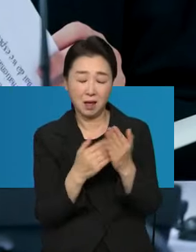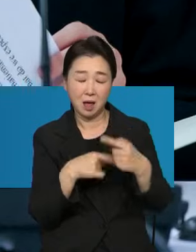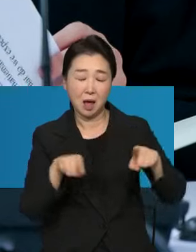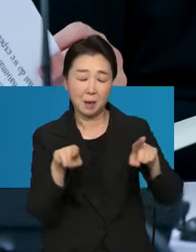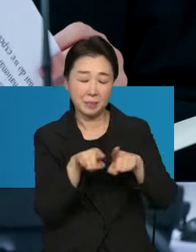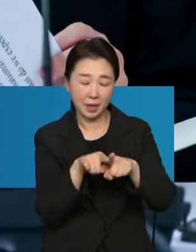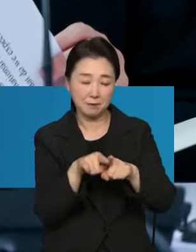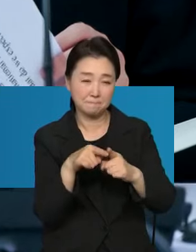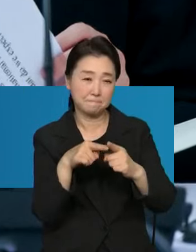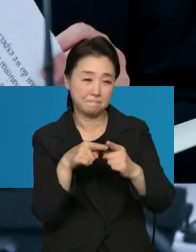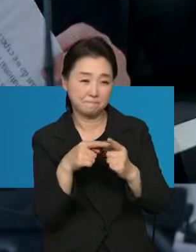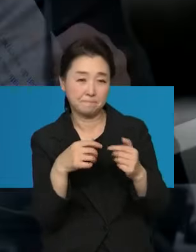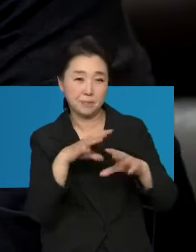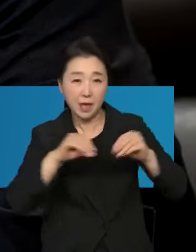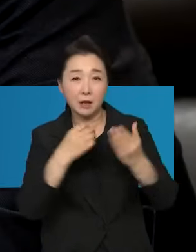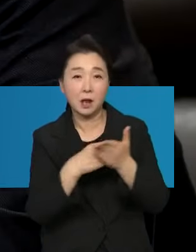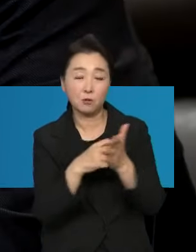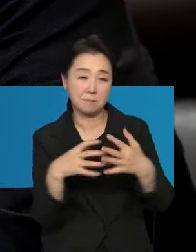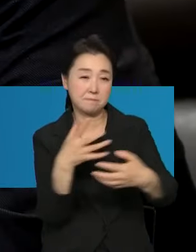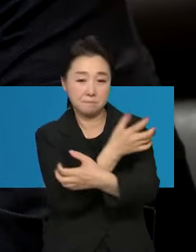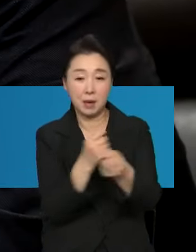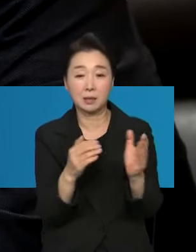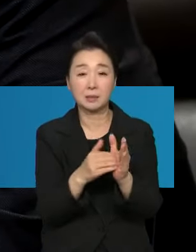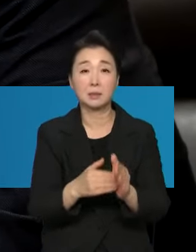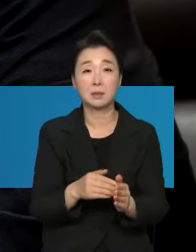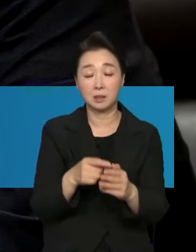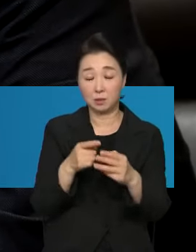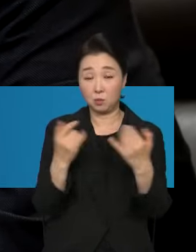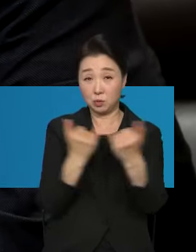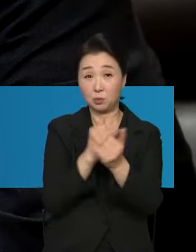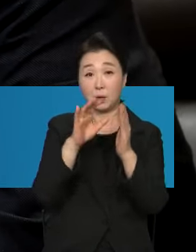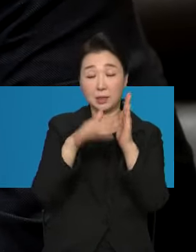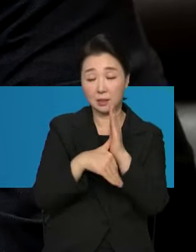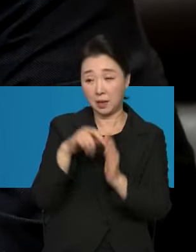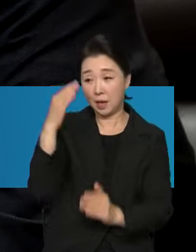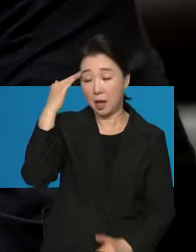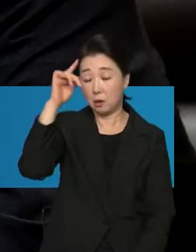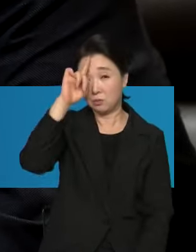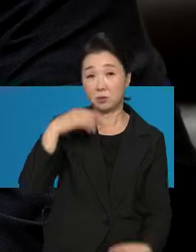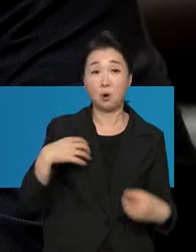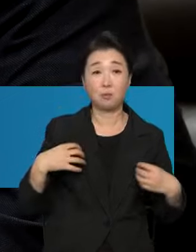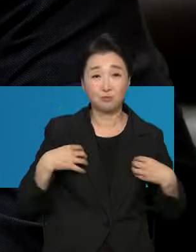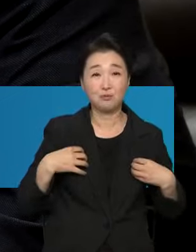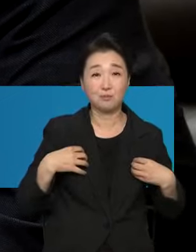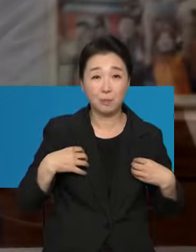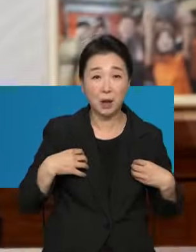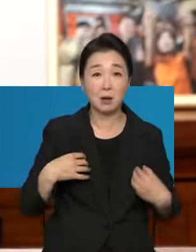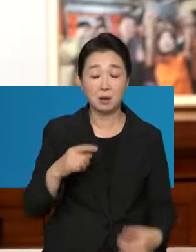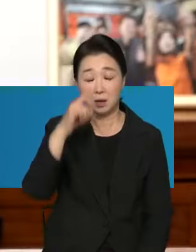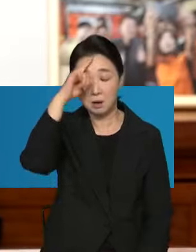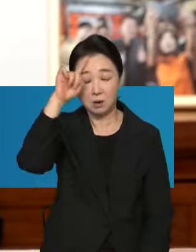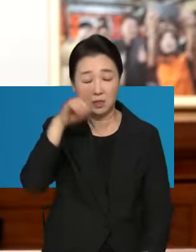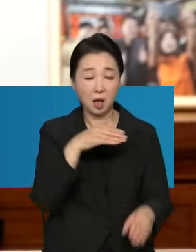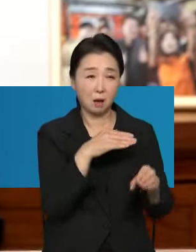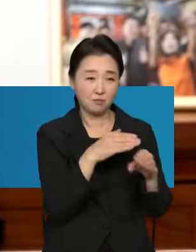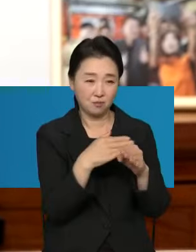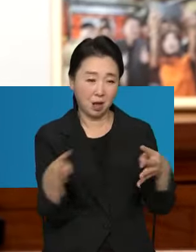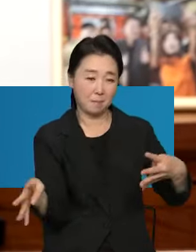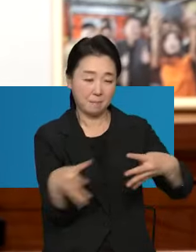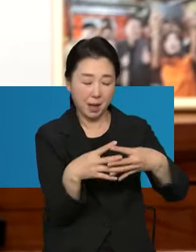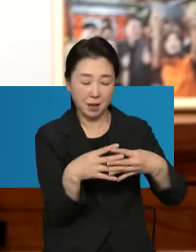전략적 협의를 추진하기로 했습니다 윤 대통령은 통화에서 우리 정부는 러북 군사 야합을 좌시하지 않겠다고